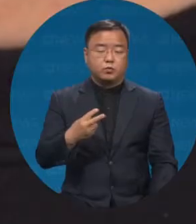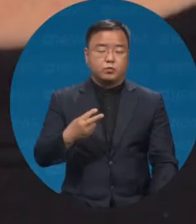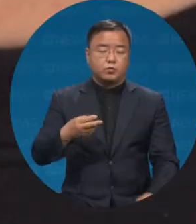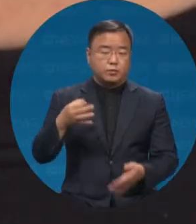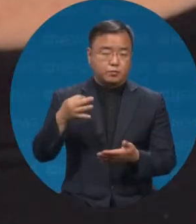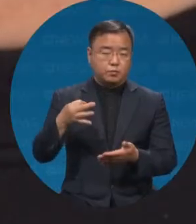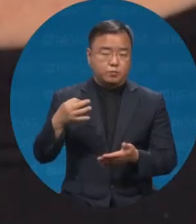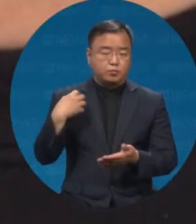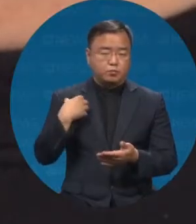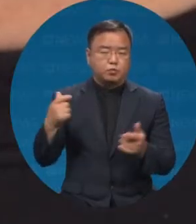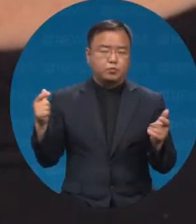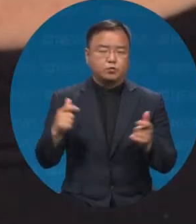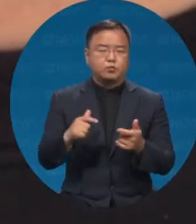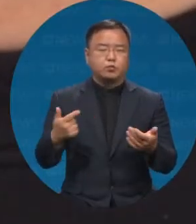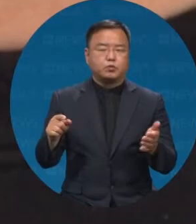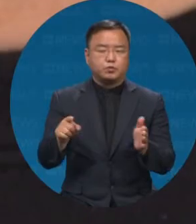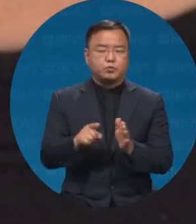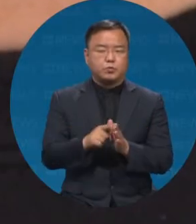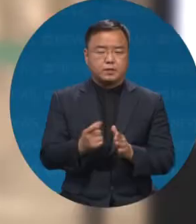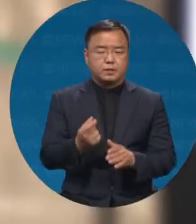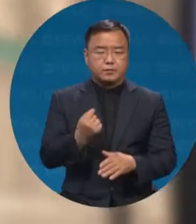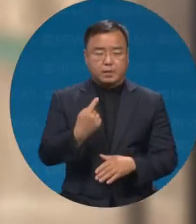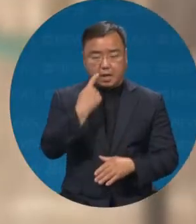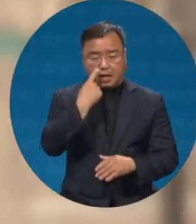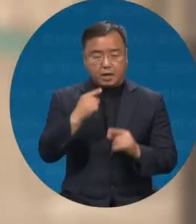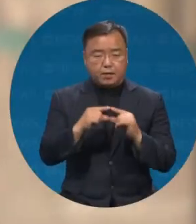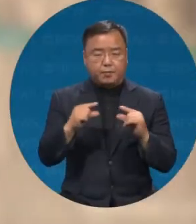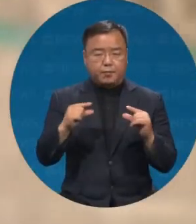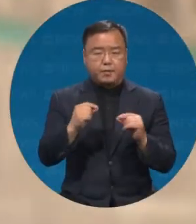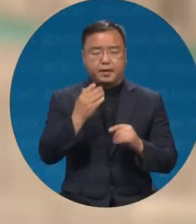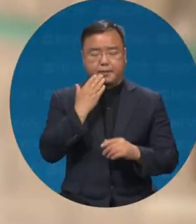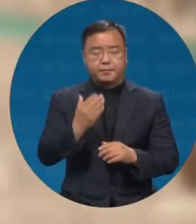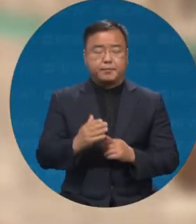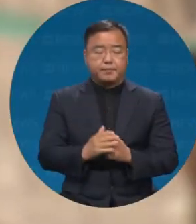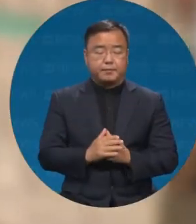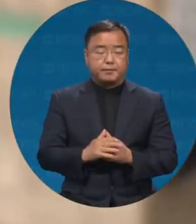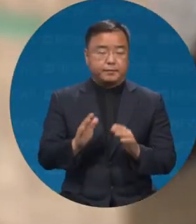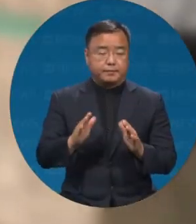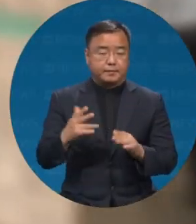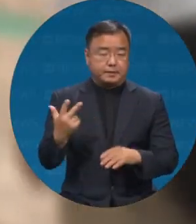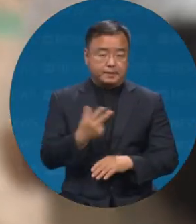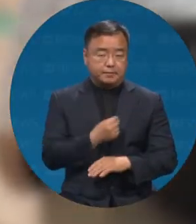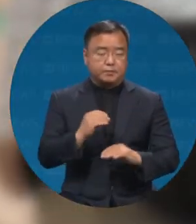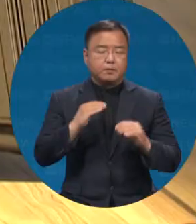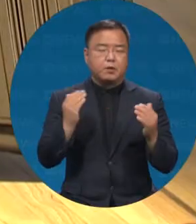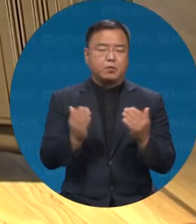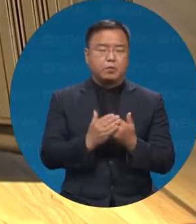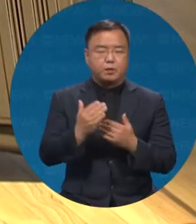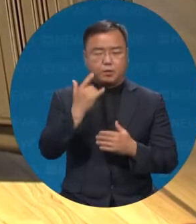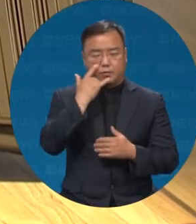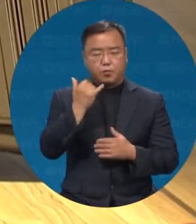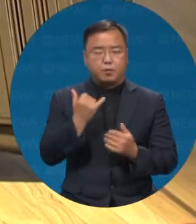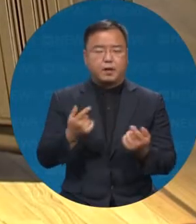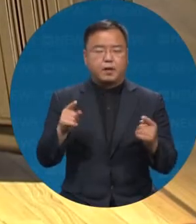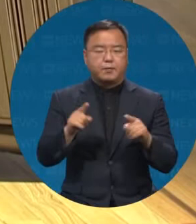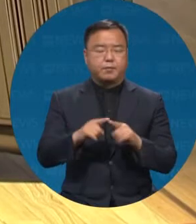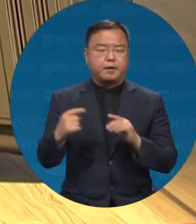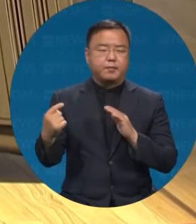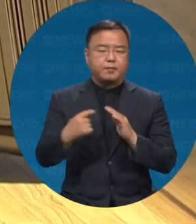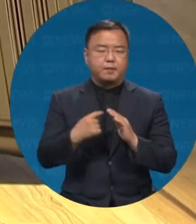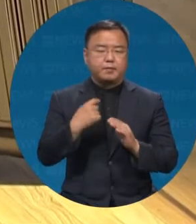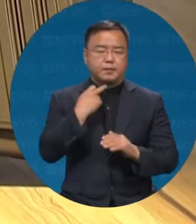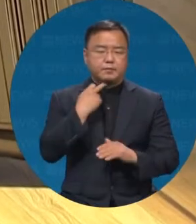검사 대신 신속한 온 검사도 가능해집니다 접종을 완료한 보호자와 동반 입국하는 만 12세 미만 어린이는